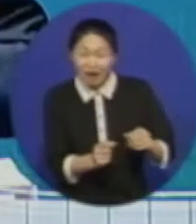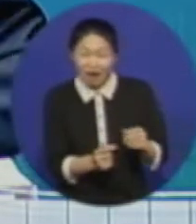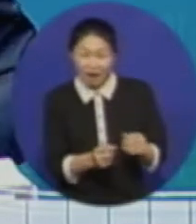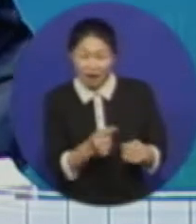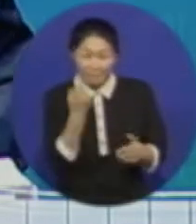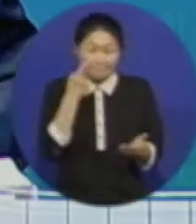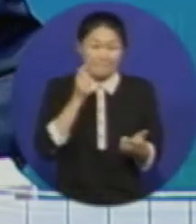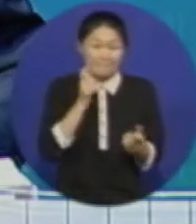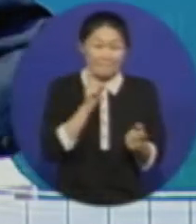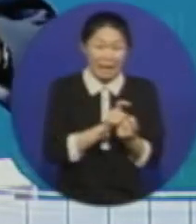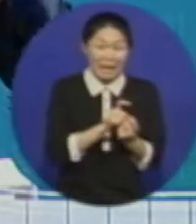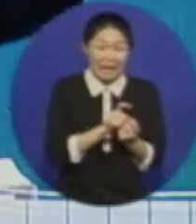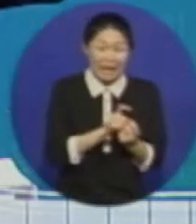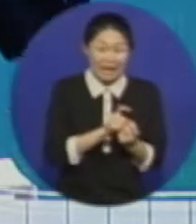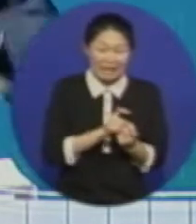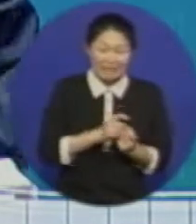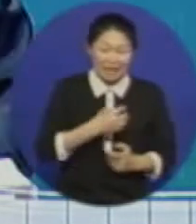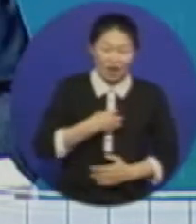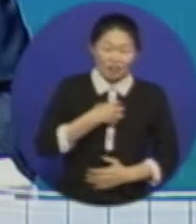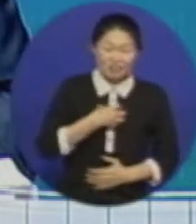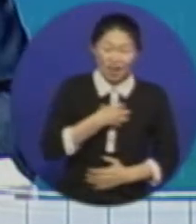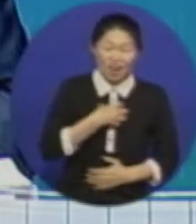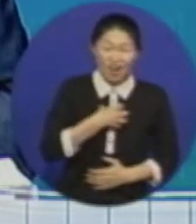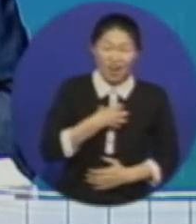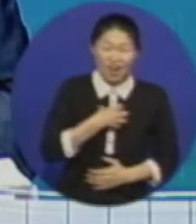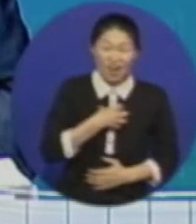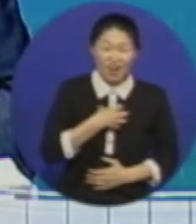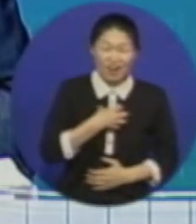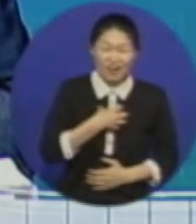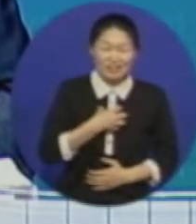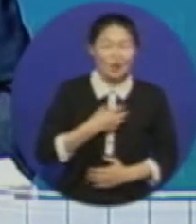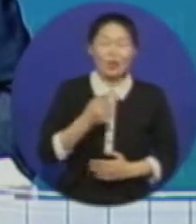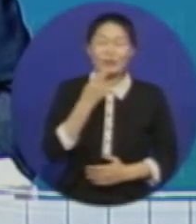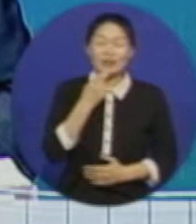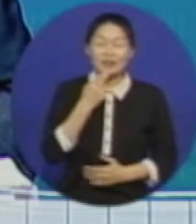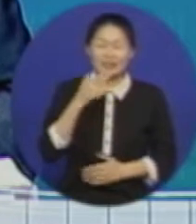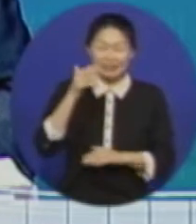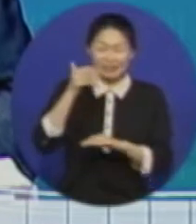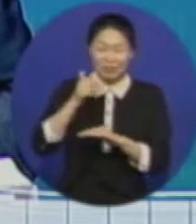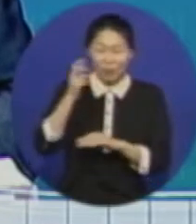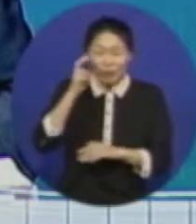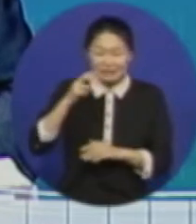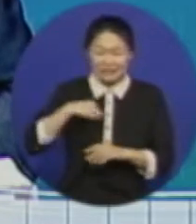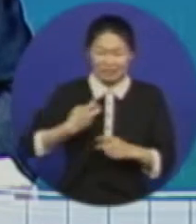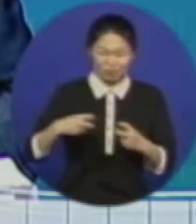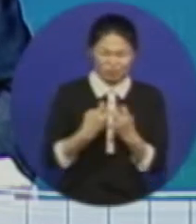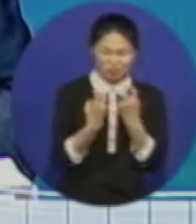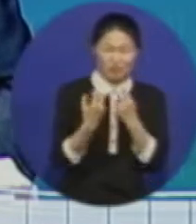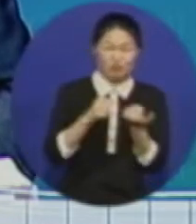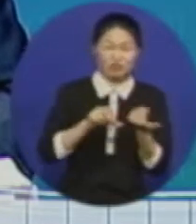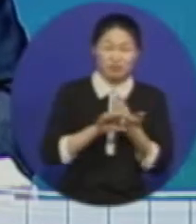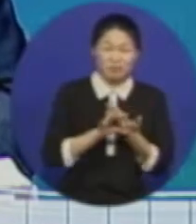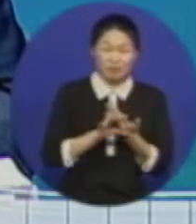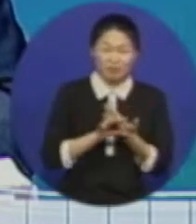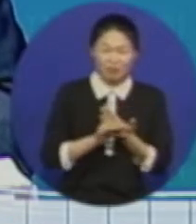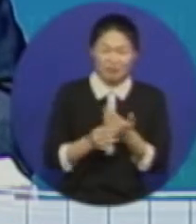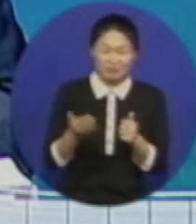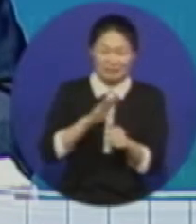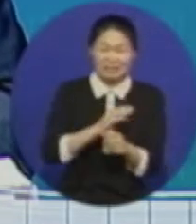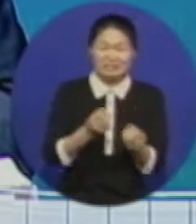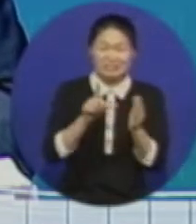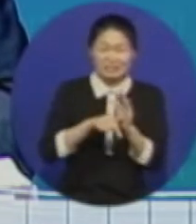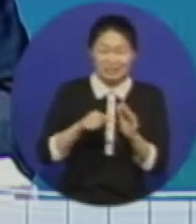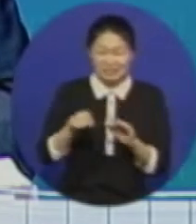늘 그게 걱정이 어때 자기가 갑자기 교통사고로 죽으면 나중에 장래 지르다가 그거 나오면 사랑 꼴이 어떻게 춰야 해